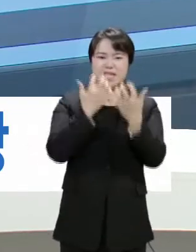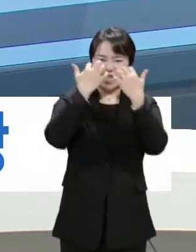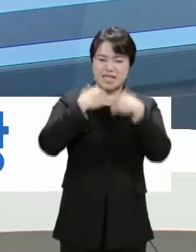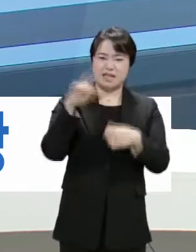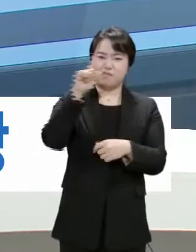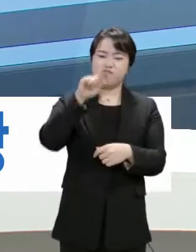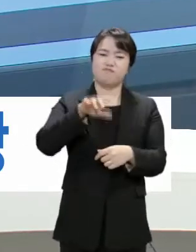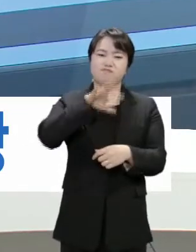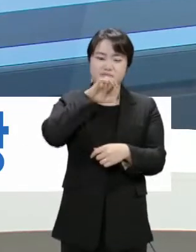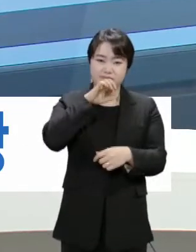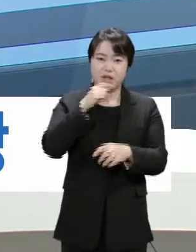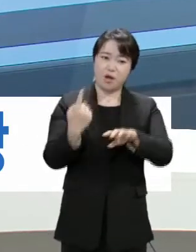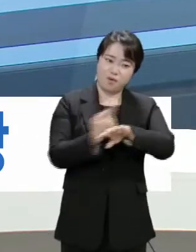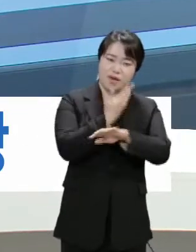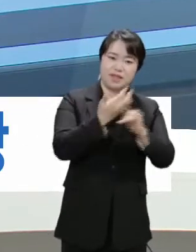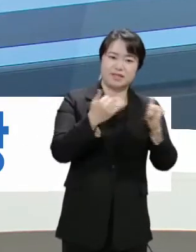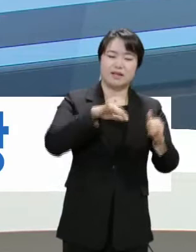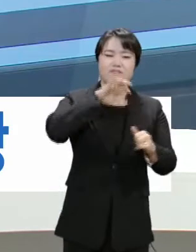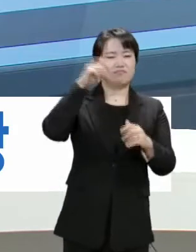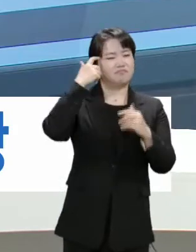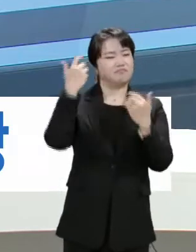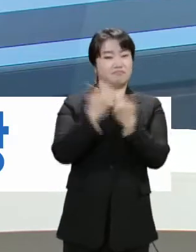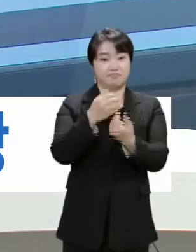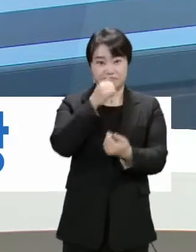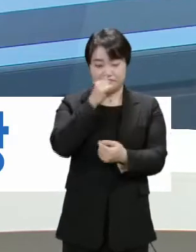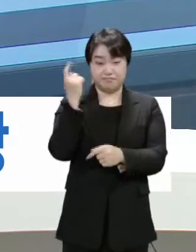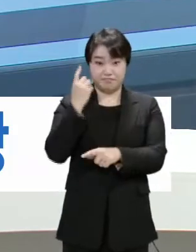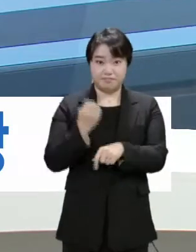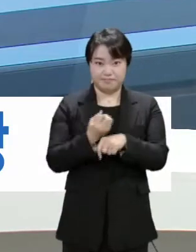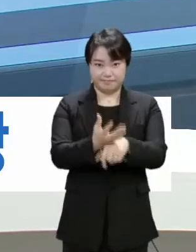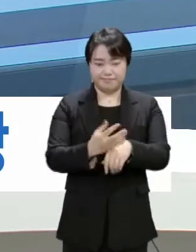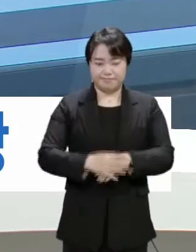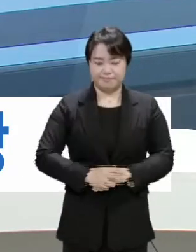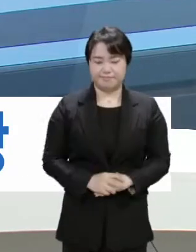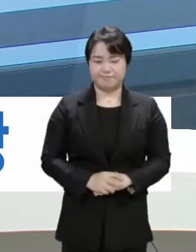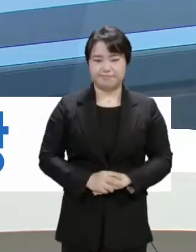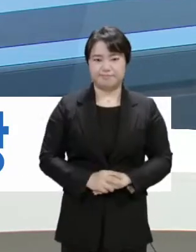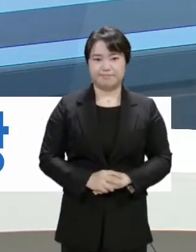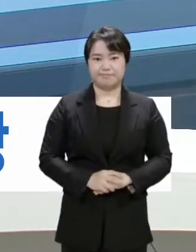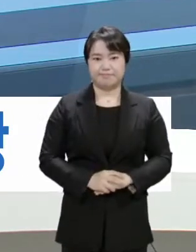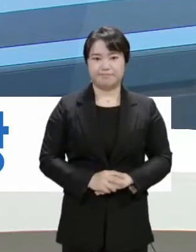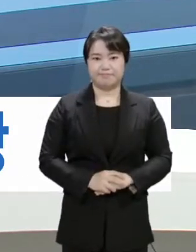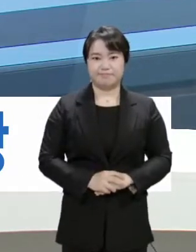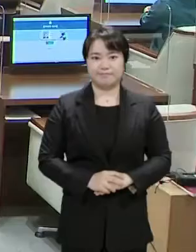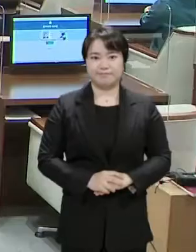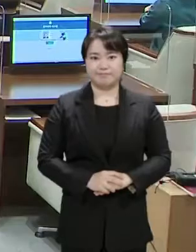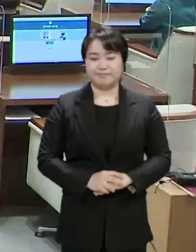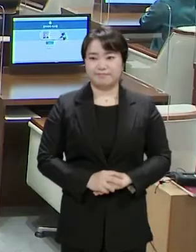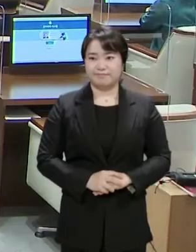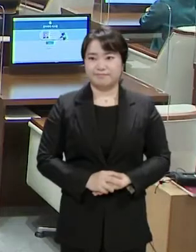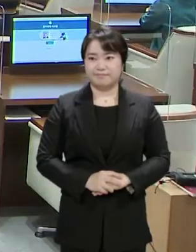있다며 다른 의원들이 반발하고 나섰습니다. 자세한 내용은 이재원 기자가 보도합니다.